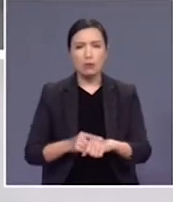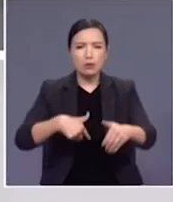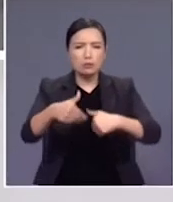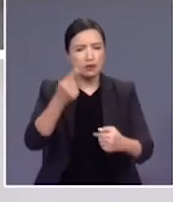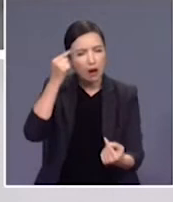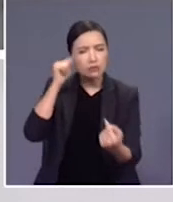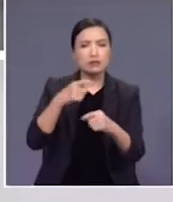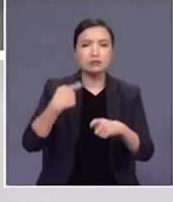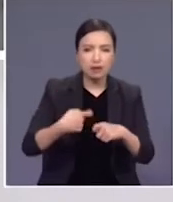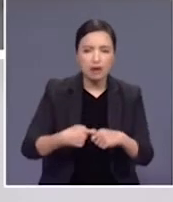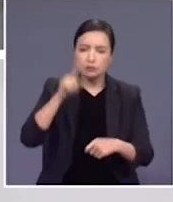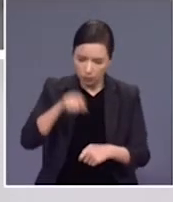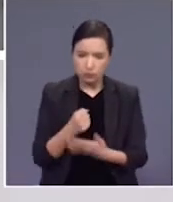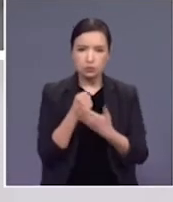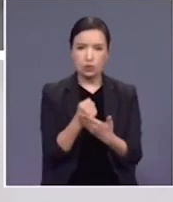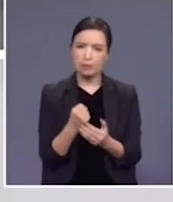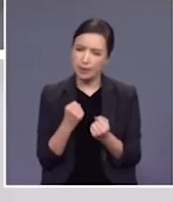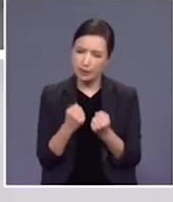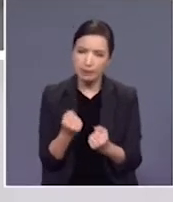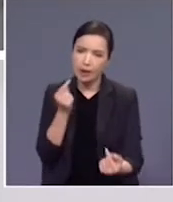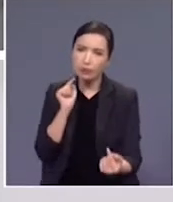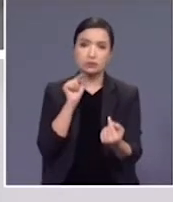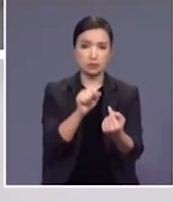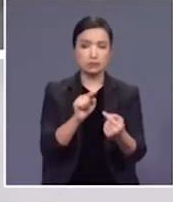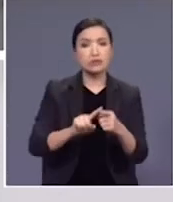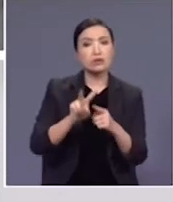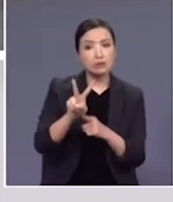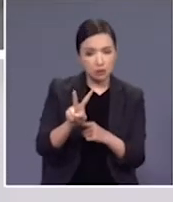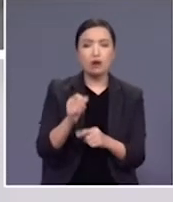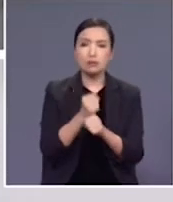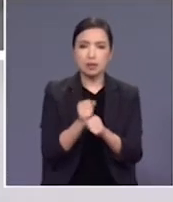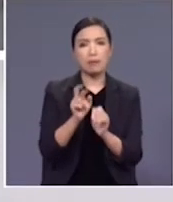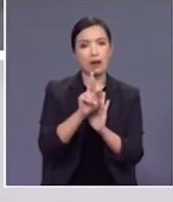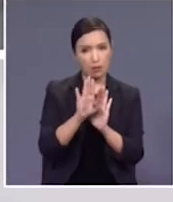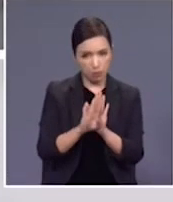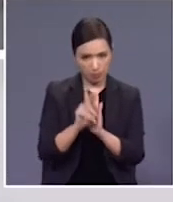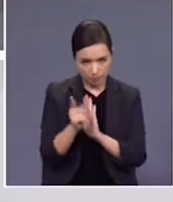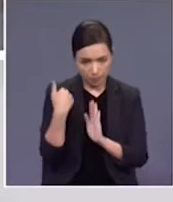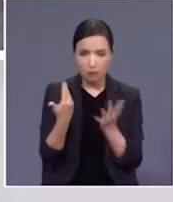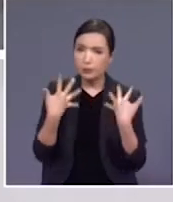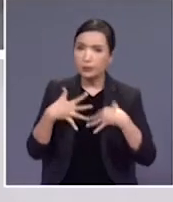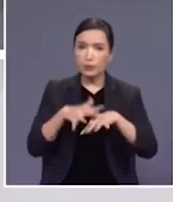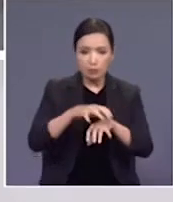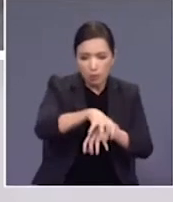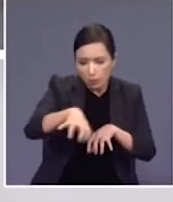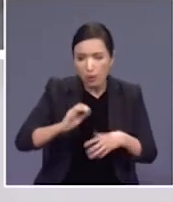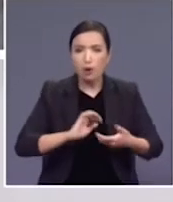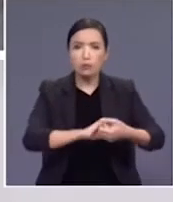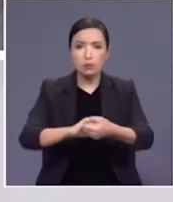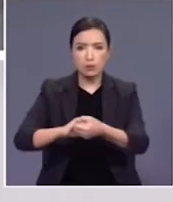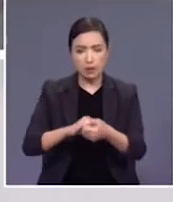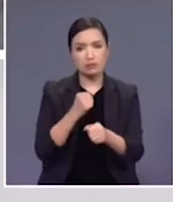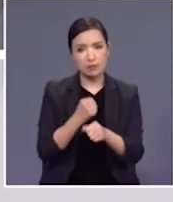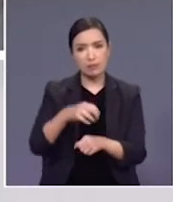ก็มีหลายหน่วยงานที่ต้องพยายามเข้าไปให้ถึงให้ได้สองดำเนินการอย่างเป็นระบบและมีการบูรณาการกันของทุกหน่วยงานรวมทั้ง